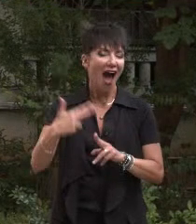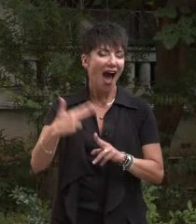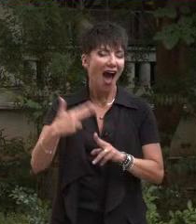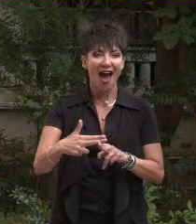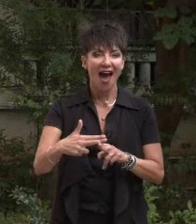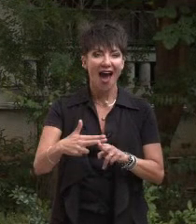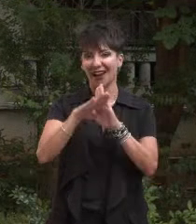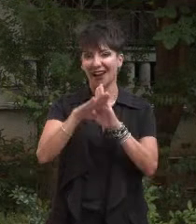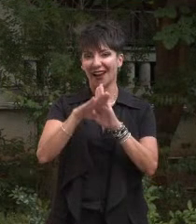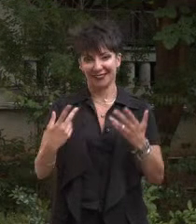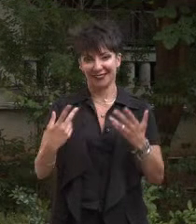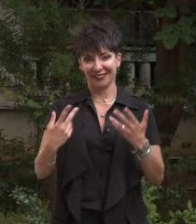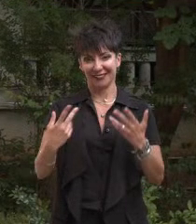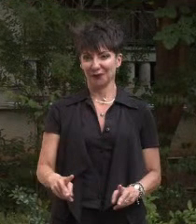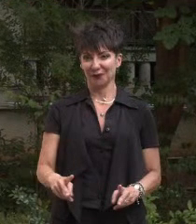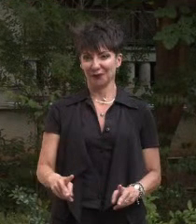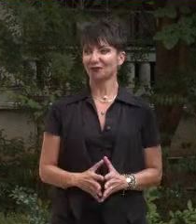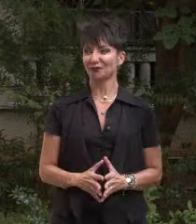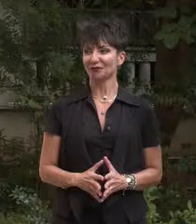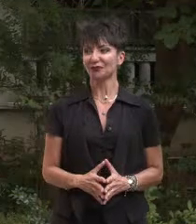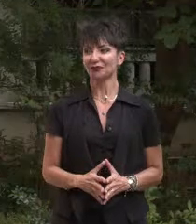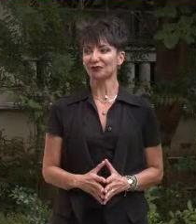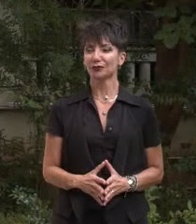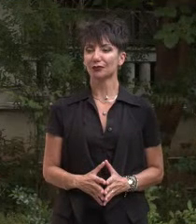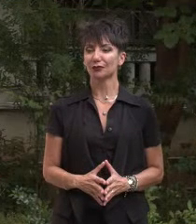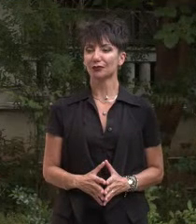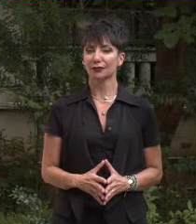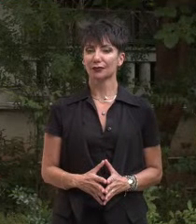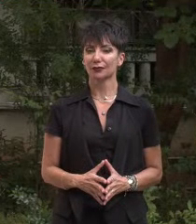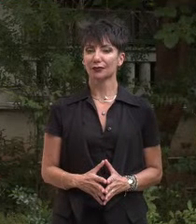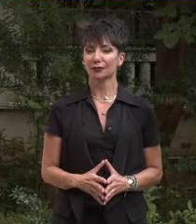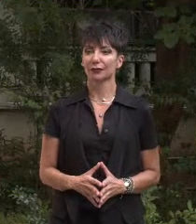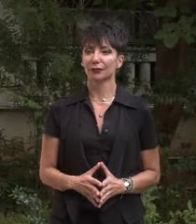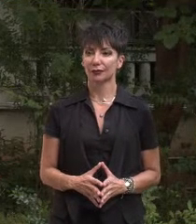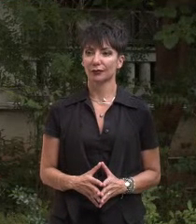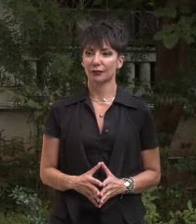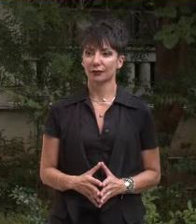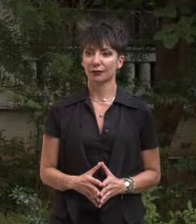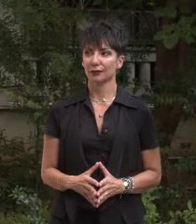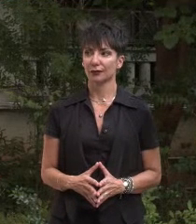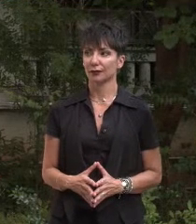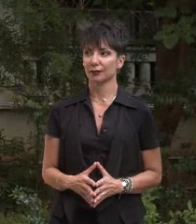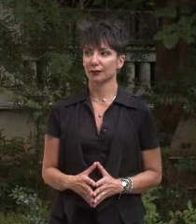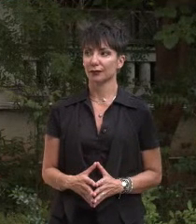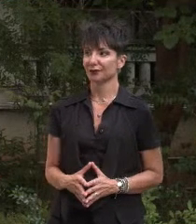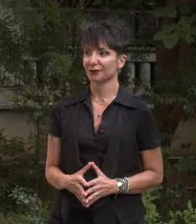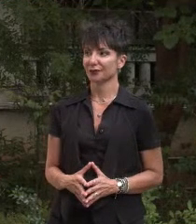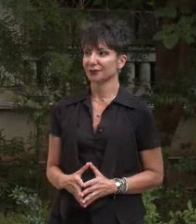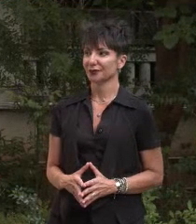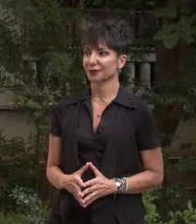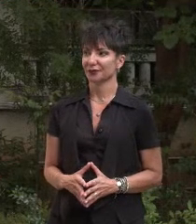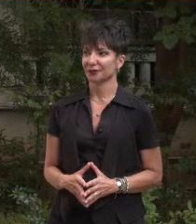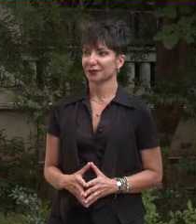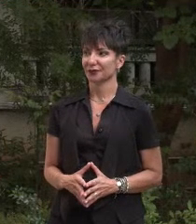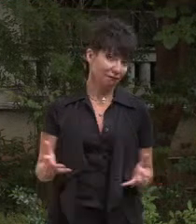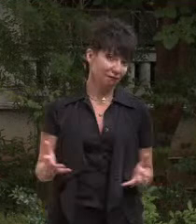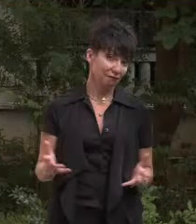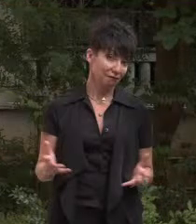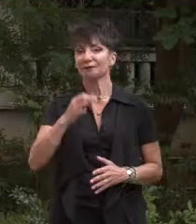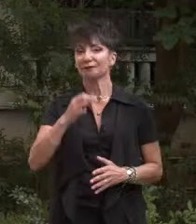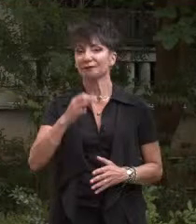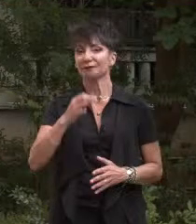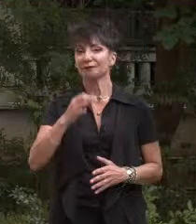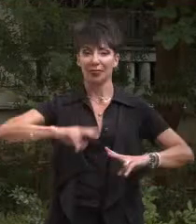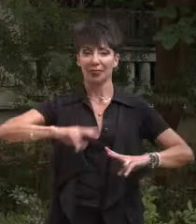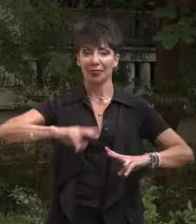και τις αρχές μας. Allow me to finish by thanking the Hellenic Red Cross, which is celebrating its 144th anniversary,